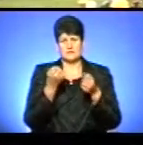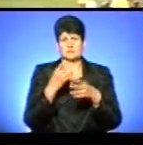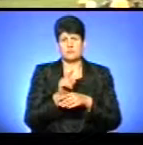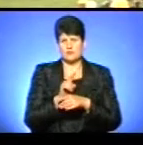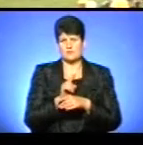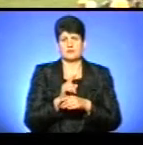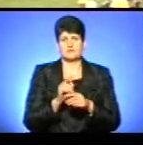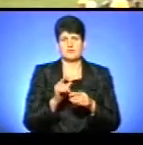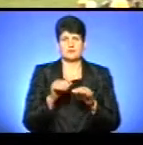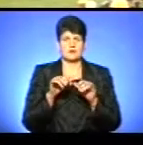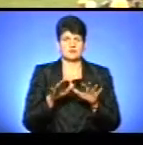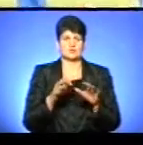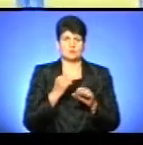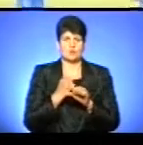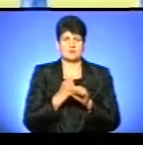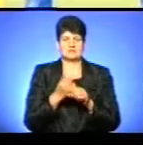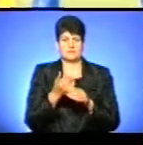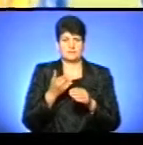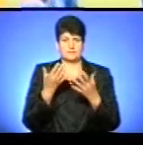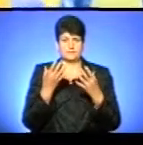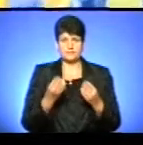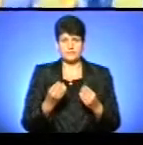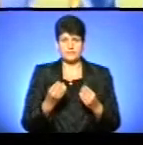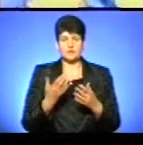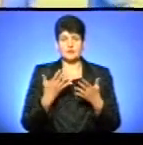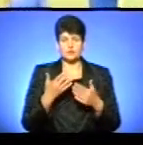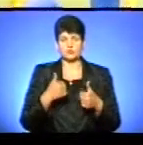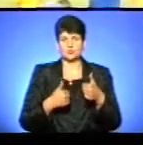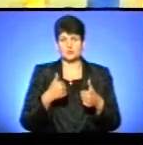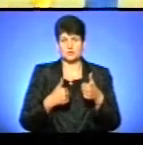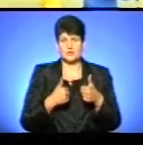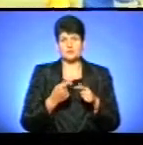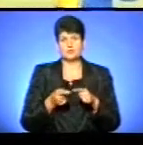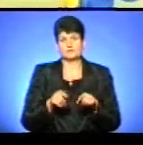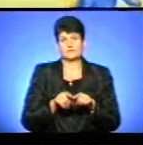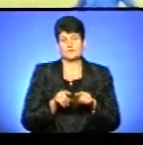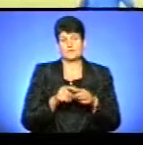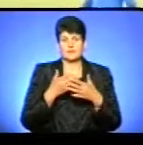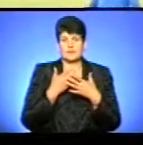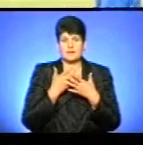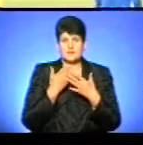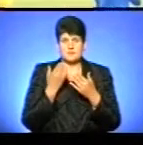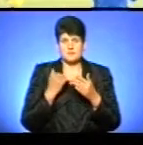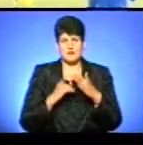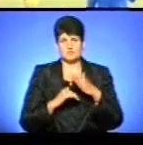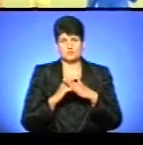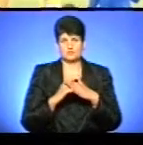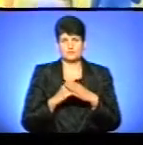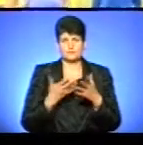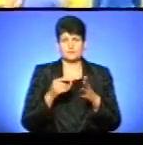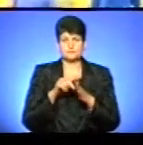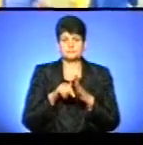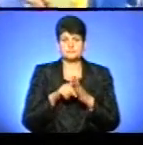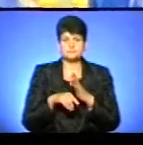в передігровий день. Якщо турнірна стратегія, то вона якби так не має під собою якоїсь підґрунті, тому що ми